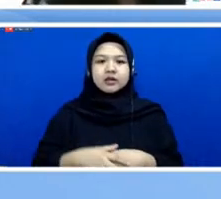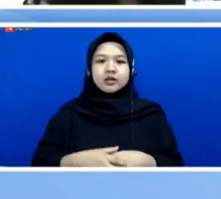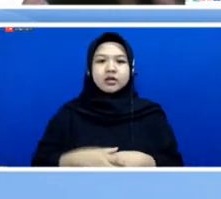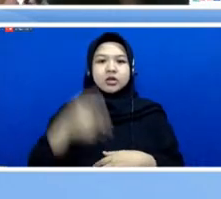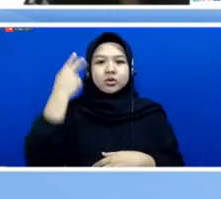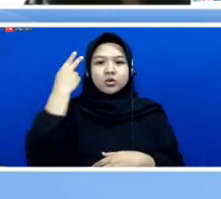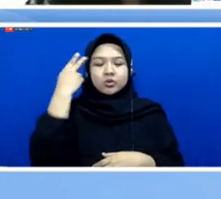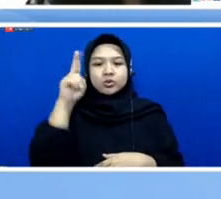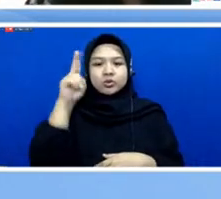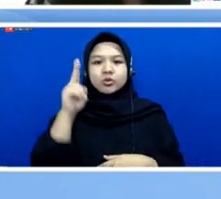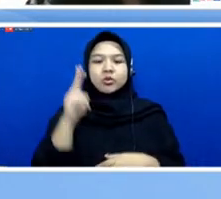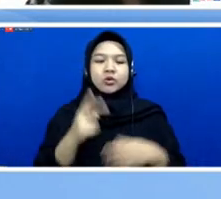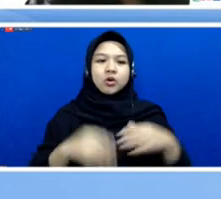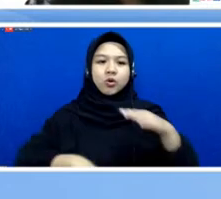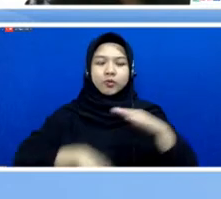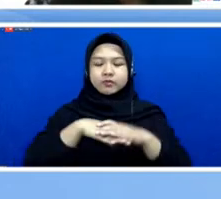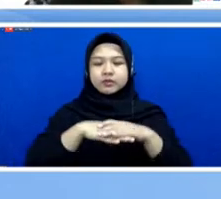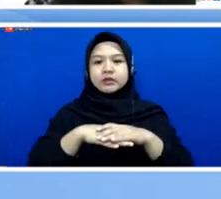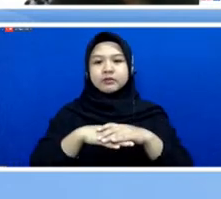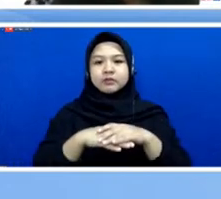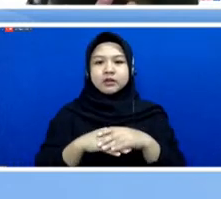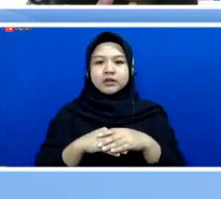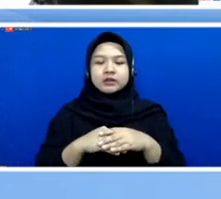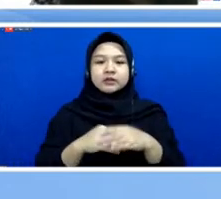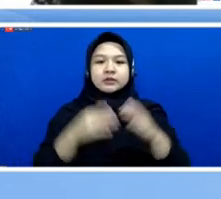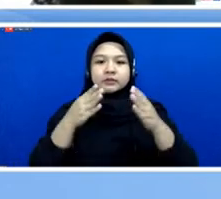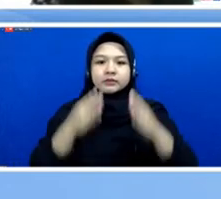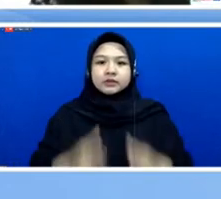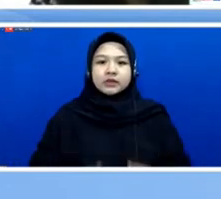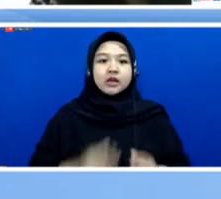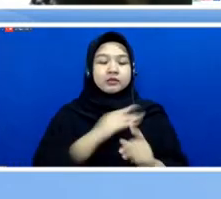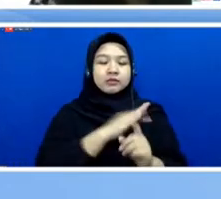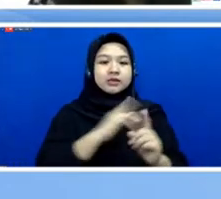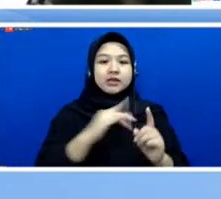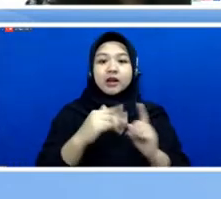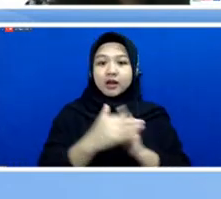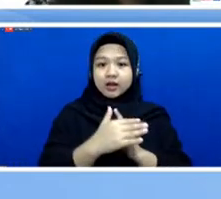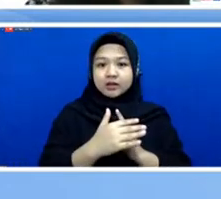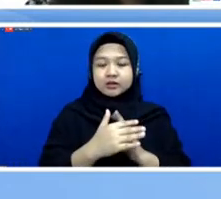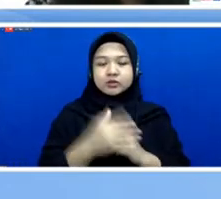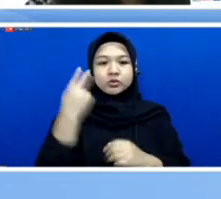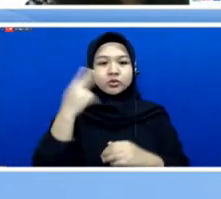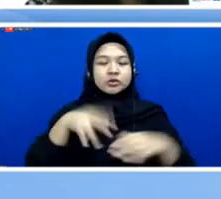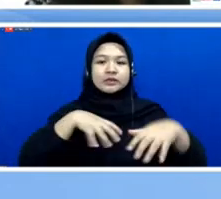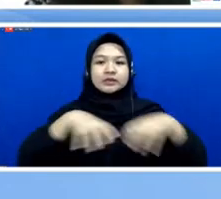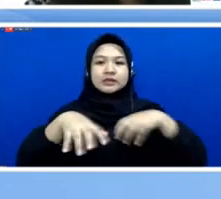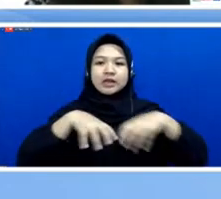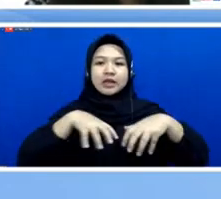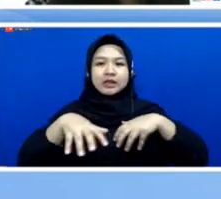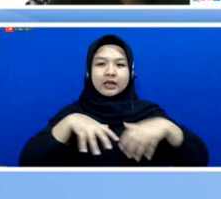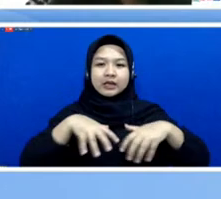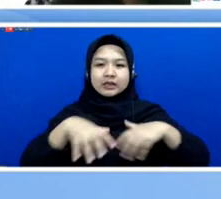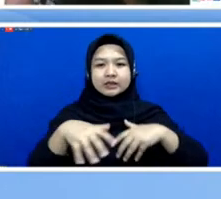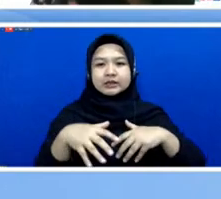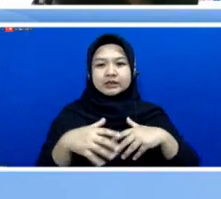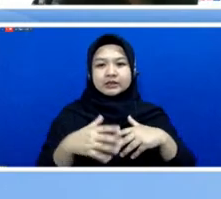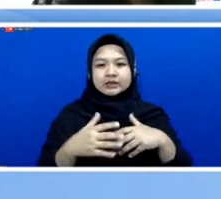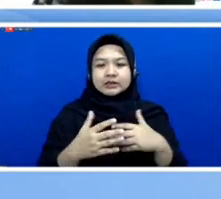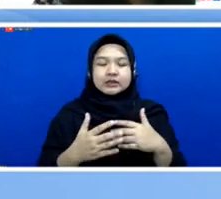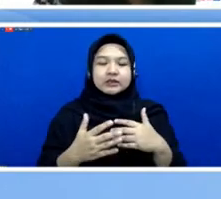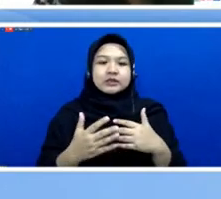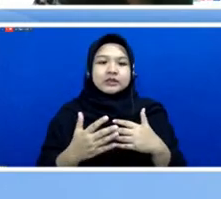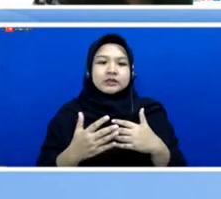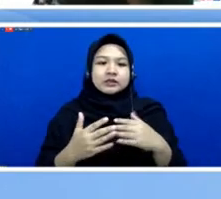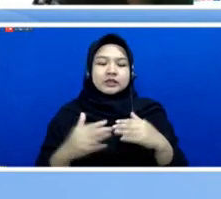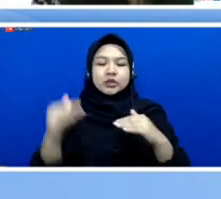untuk mengoptimalkan peranan masyarakat dalam strategi di level